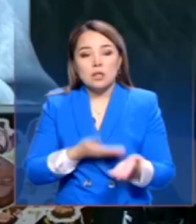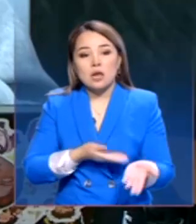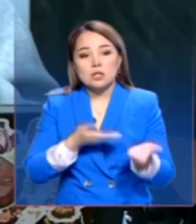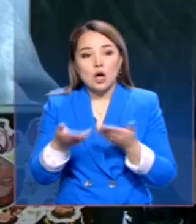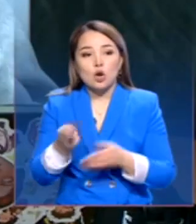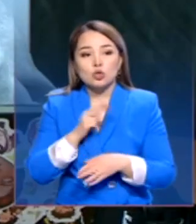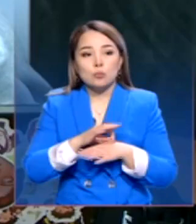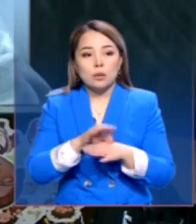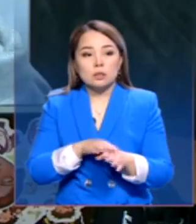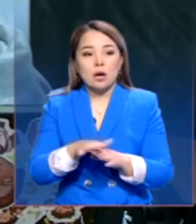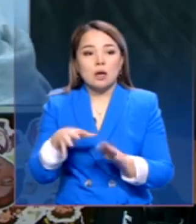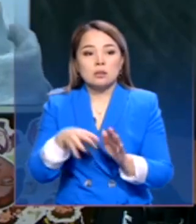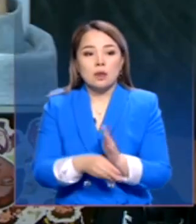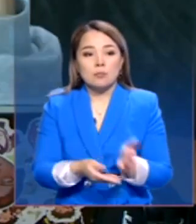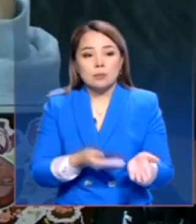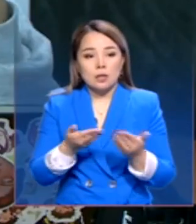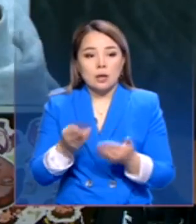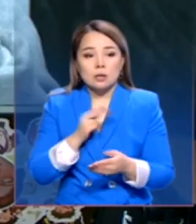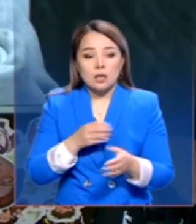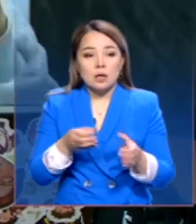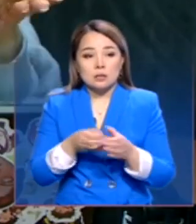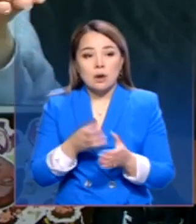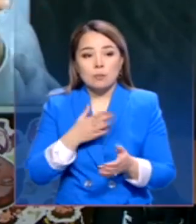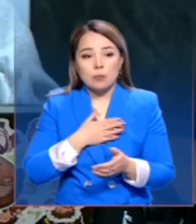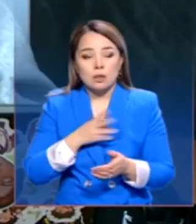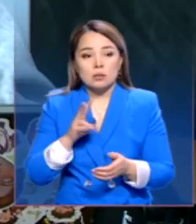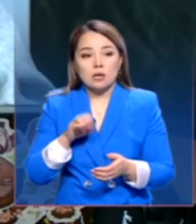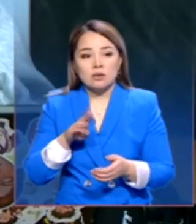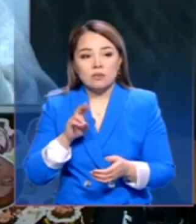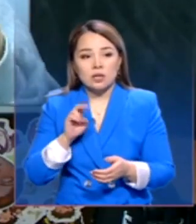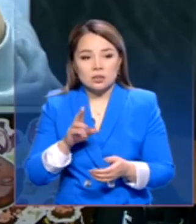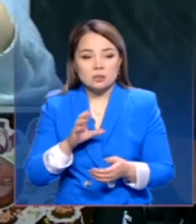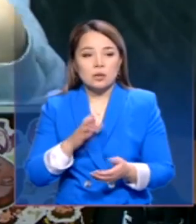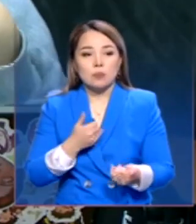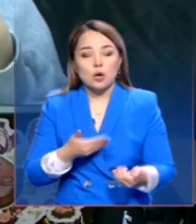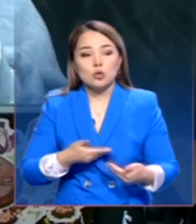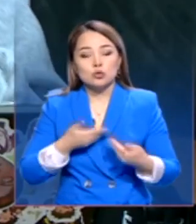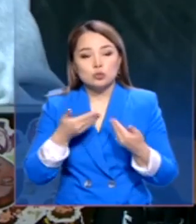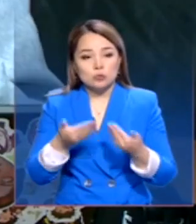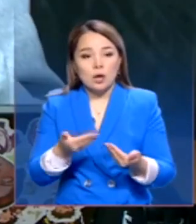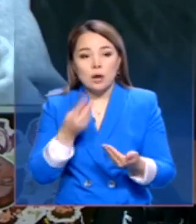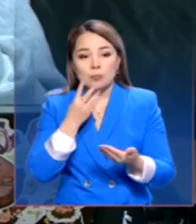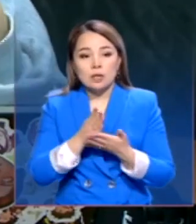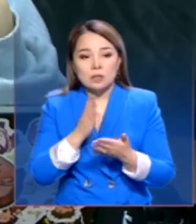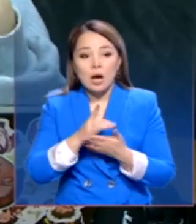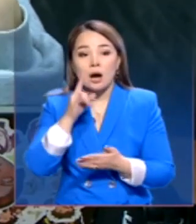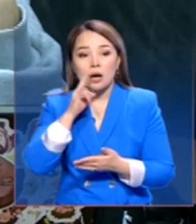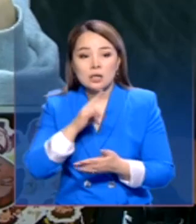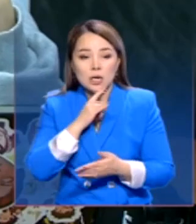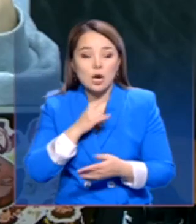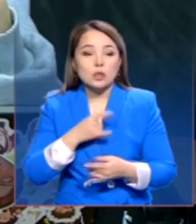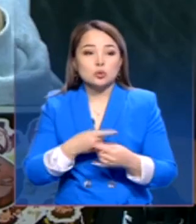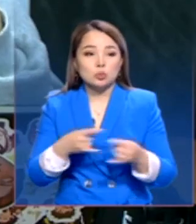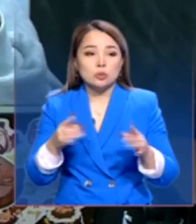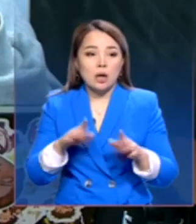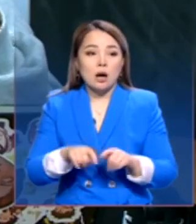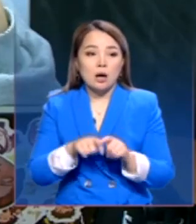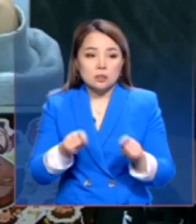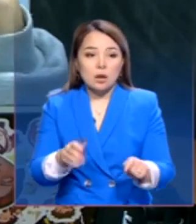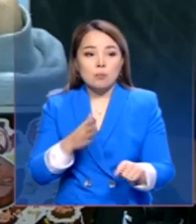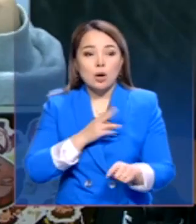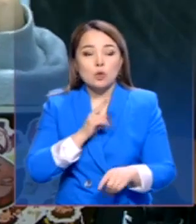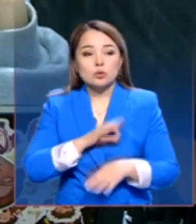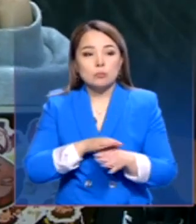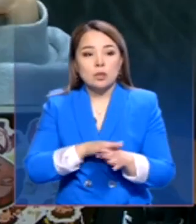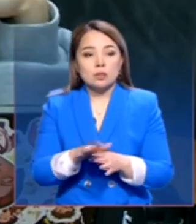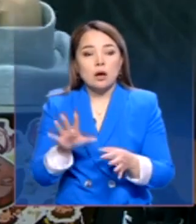шақырған. Мне предложили сотрудничество с Netflix. Netflix ұсыныс білдірді. Немесе Қазақстанда студияңды ашып берейік, бізге